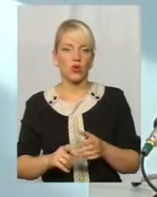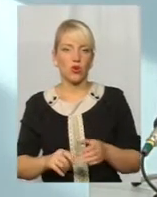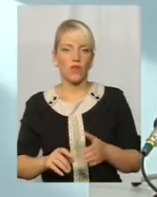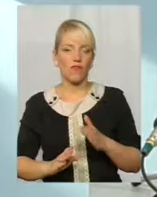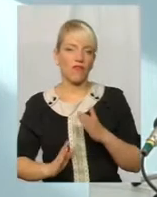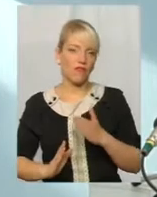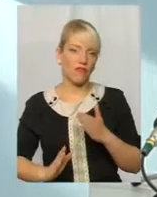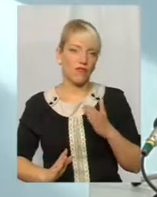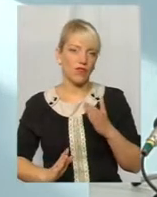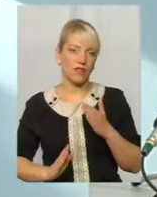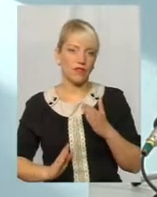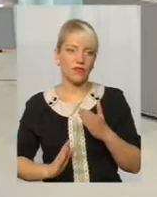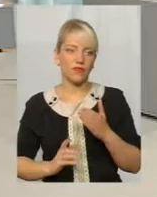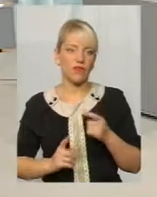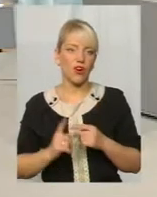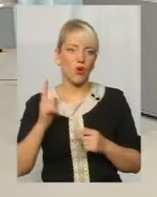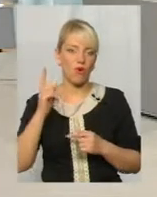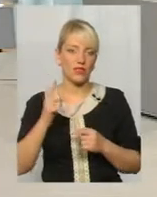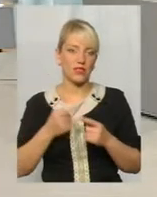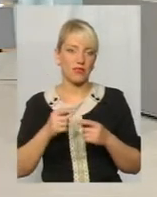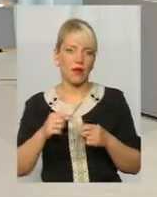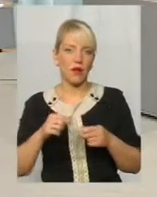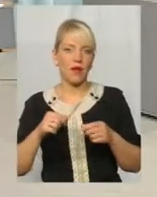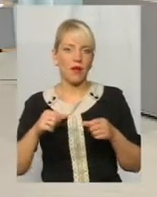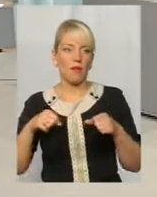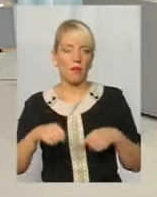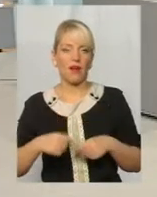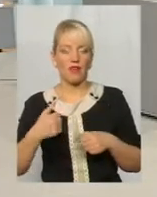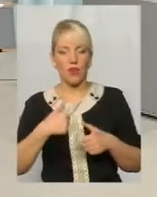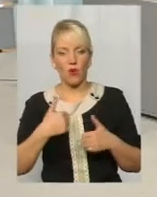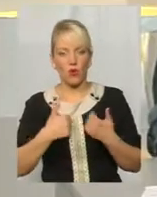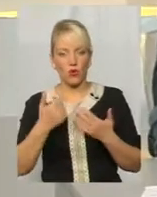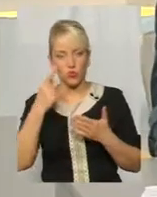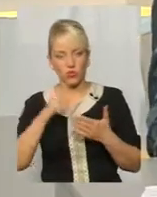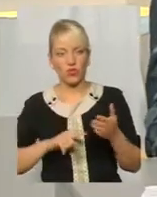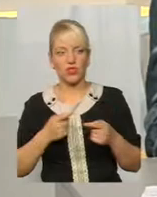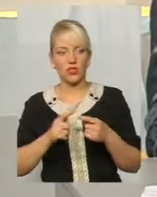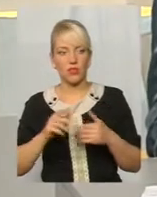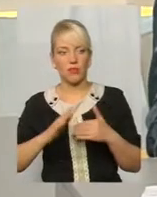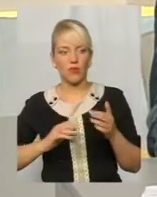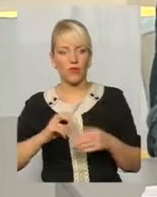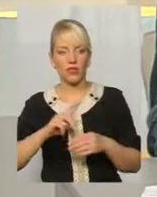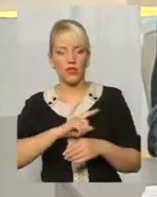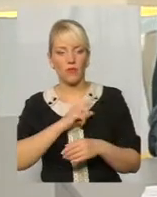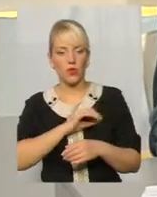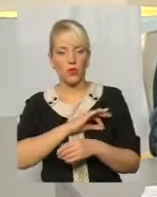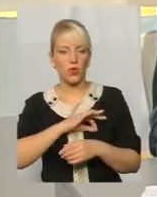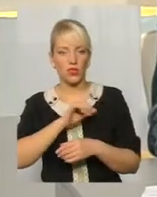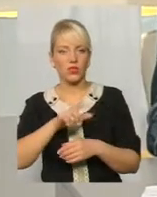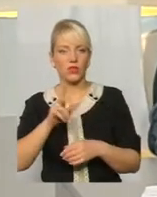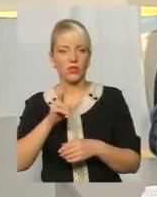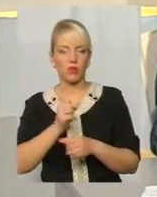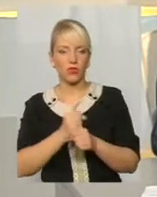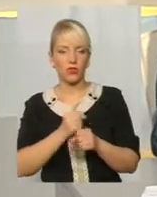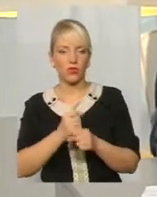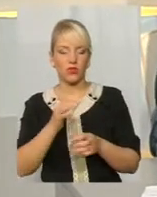права. І я щось хочу вірити, що ота професійна майстерність юристів, які працюють